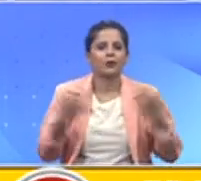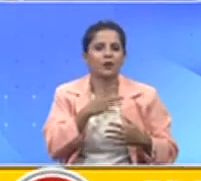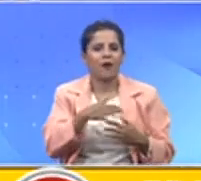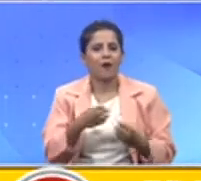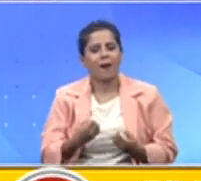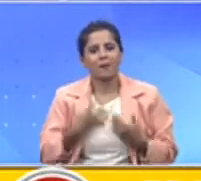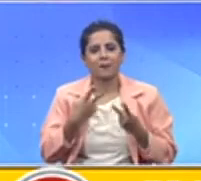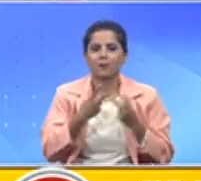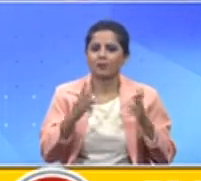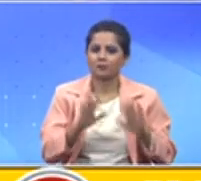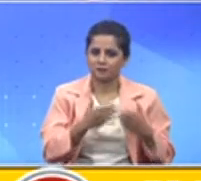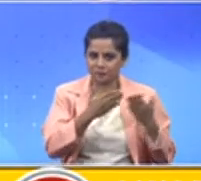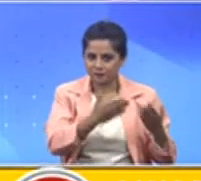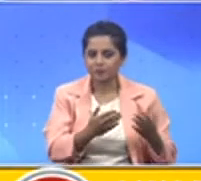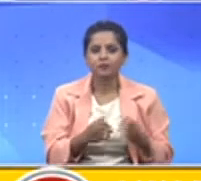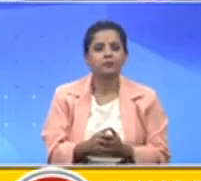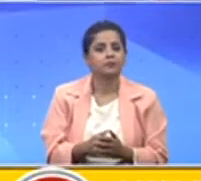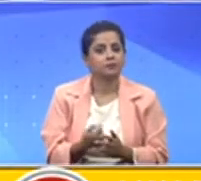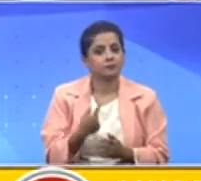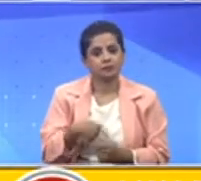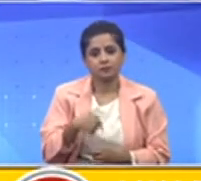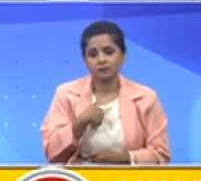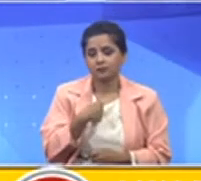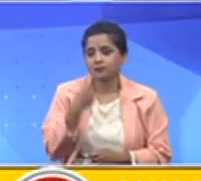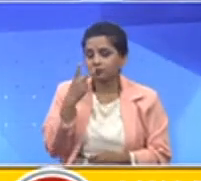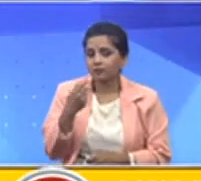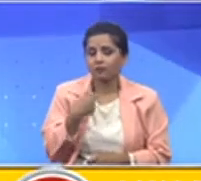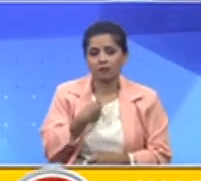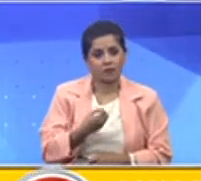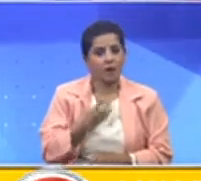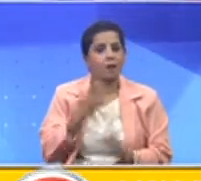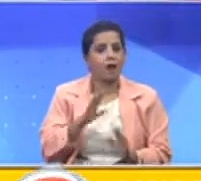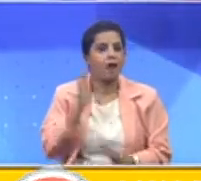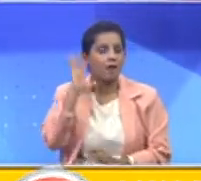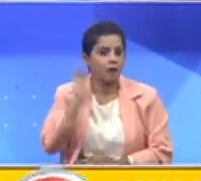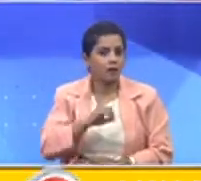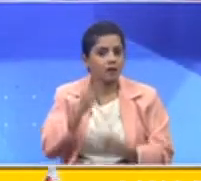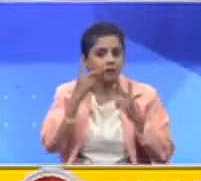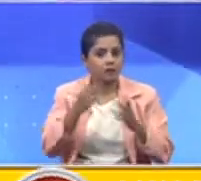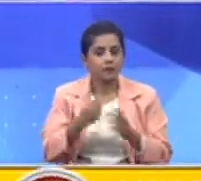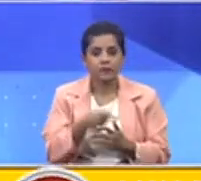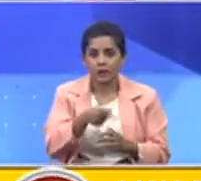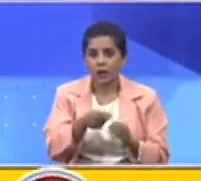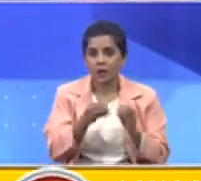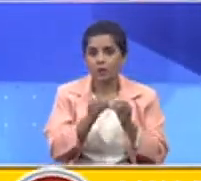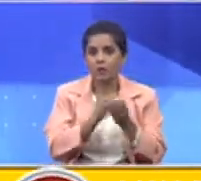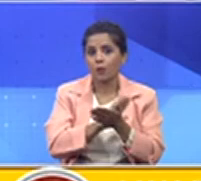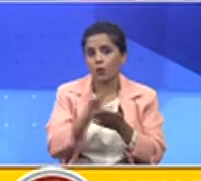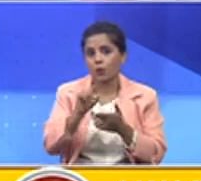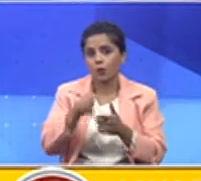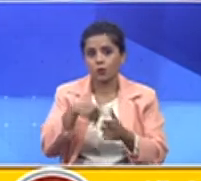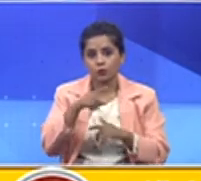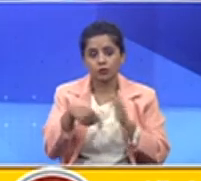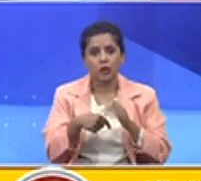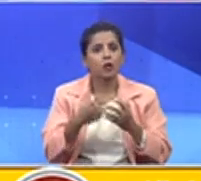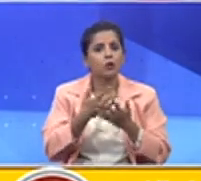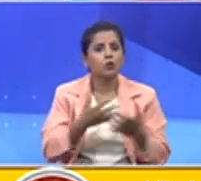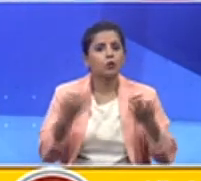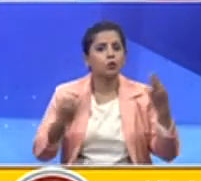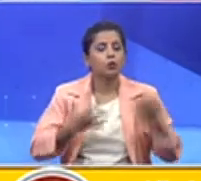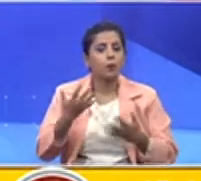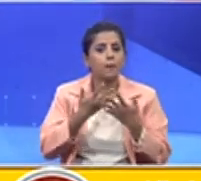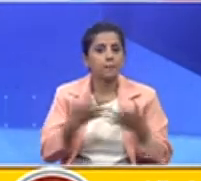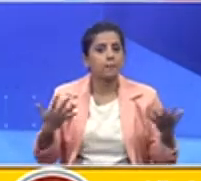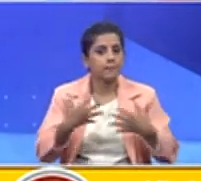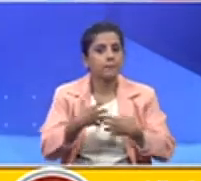भर रही है मुझे यह जानकर भी खुशी हुई है कि भोज पत्र से नए-ने प्रोड़क्ट बनाने के